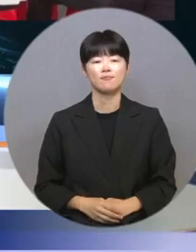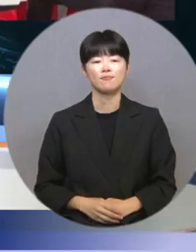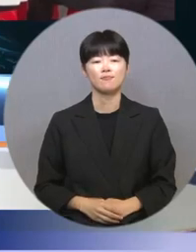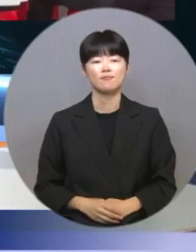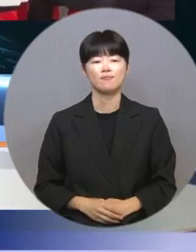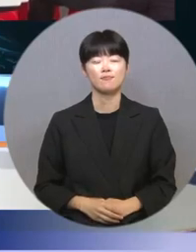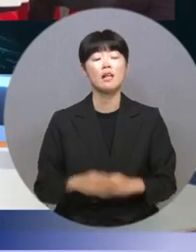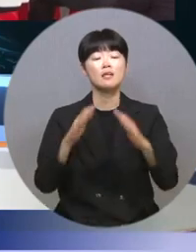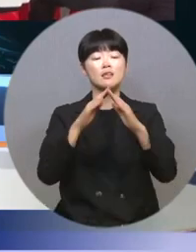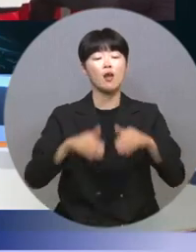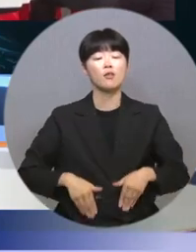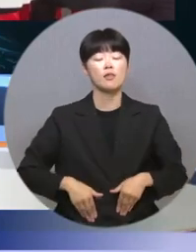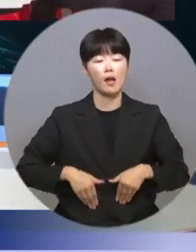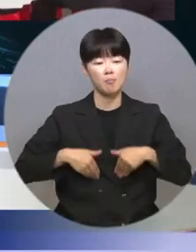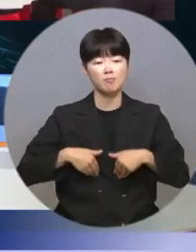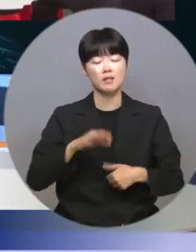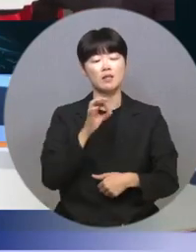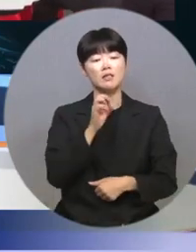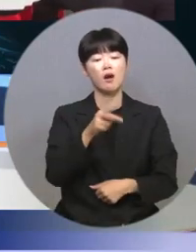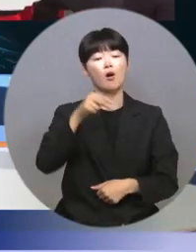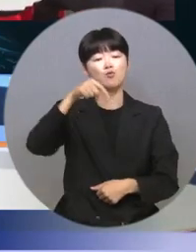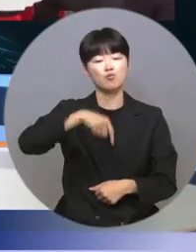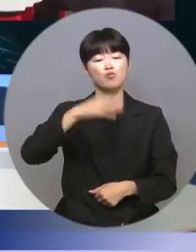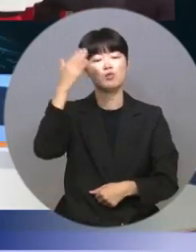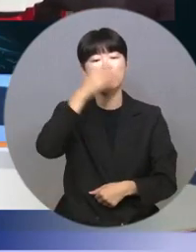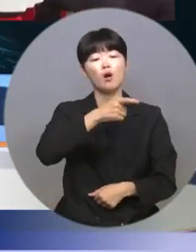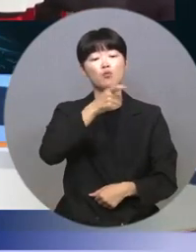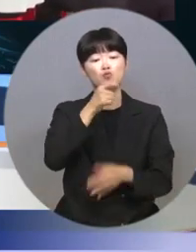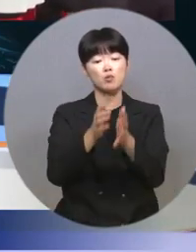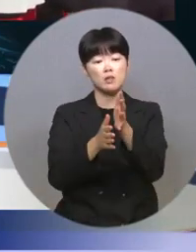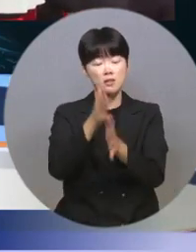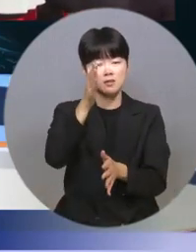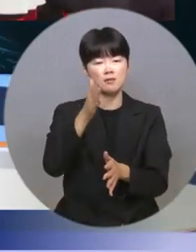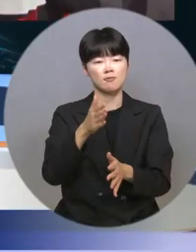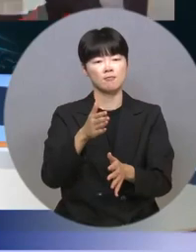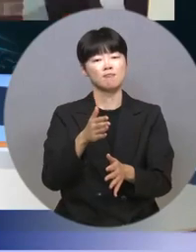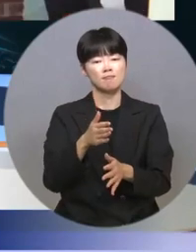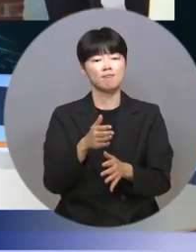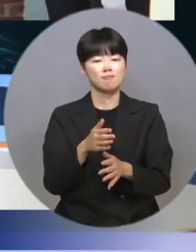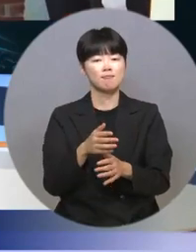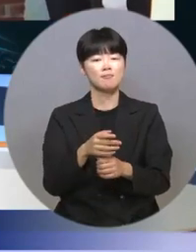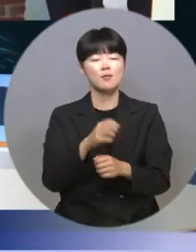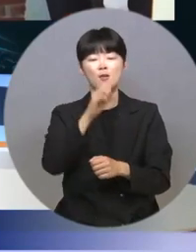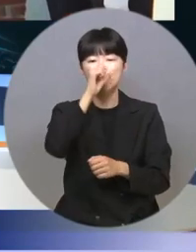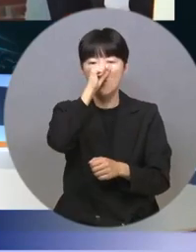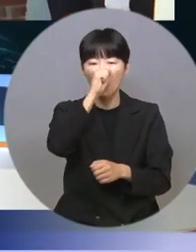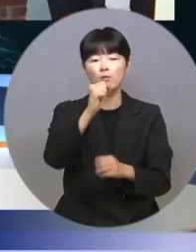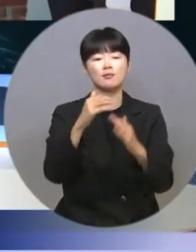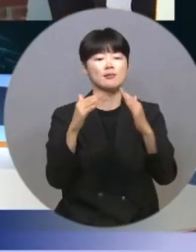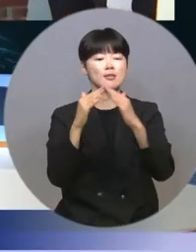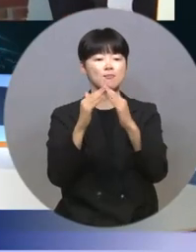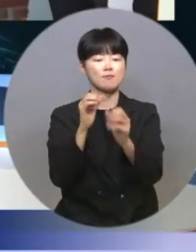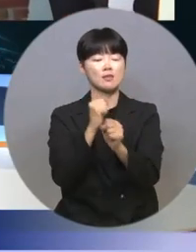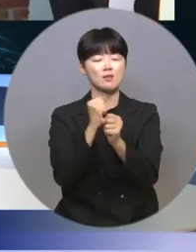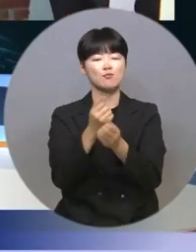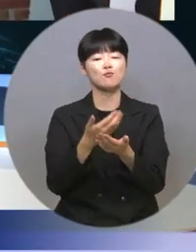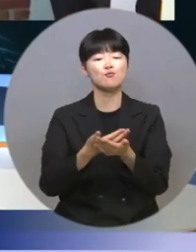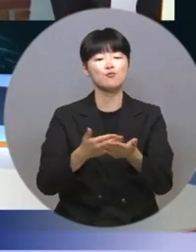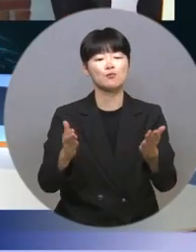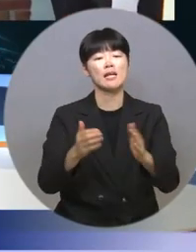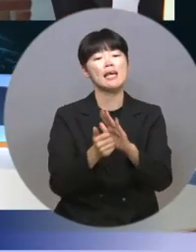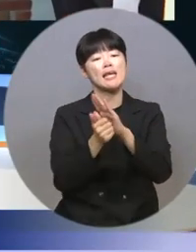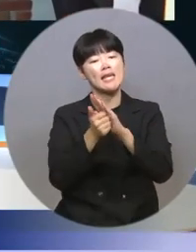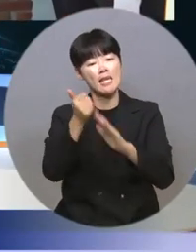전남 여수시는 열악한 주거 환경에 거주하는 가구에 새 보금자리를 제공하는 희망하우스 사업을 펼치고